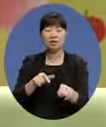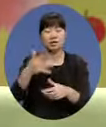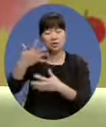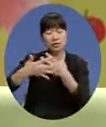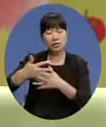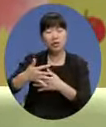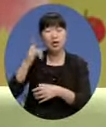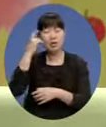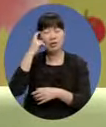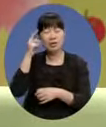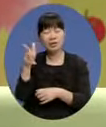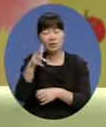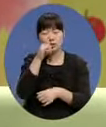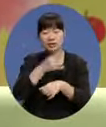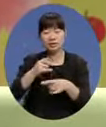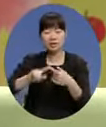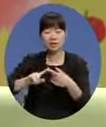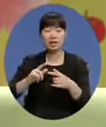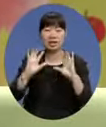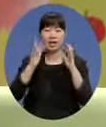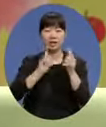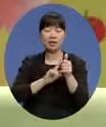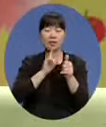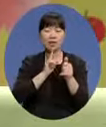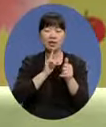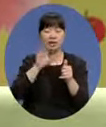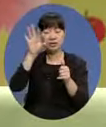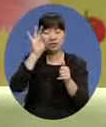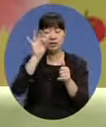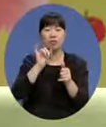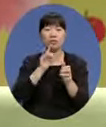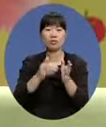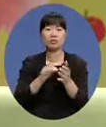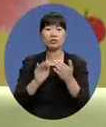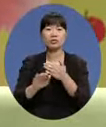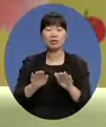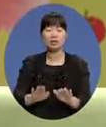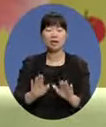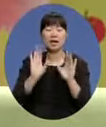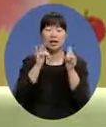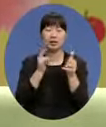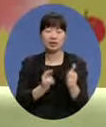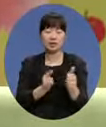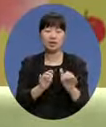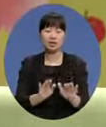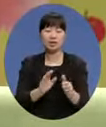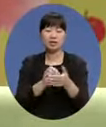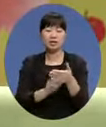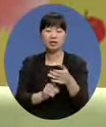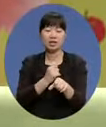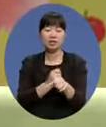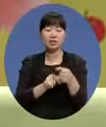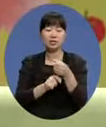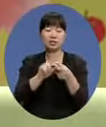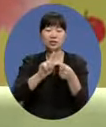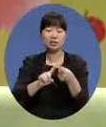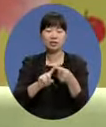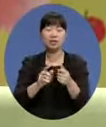영상을 왜 찍었는지에 대한 아이의 얘기를 좀 들어보고 그다음에 아이에게 삭제를 해야 되는 이유에